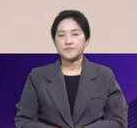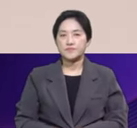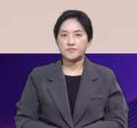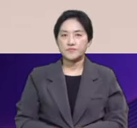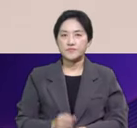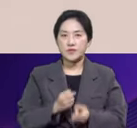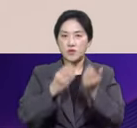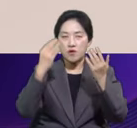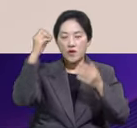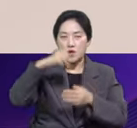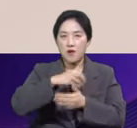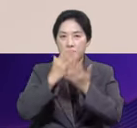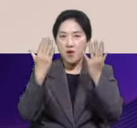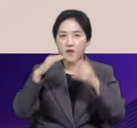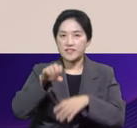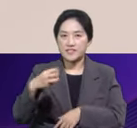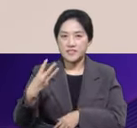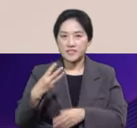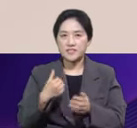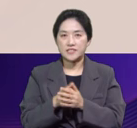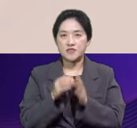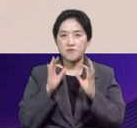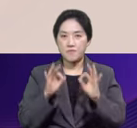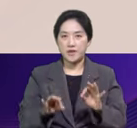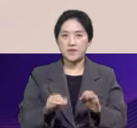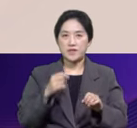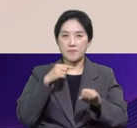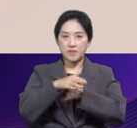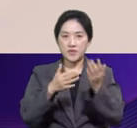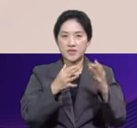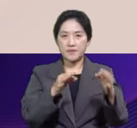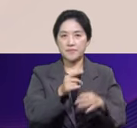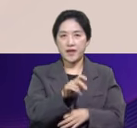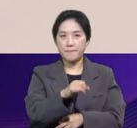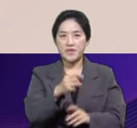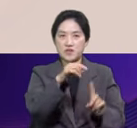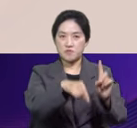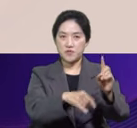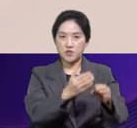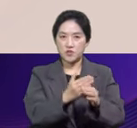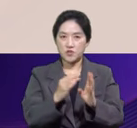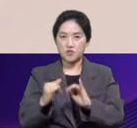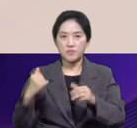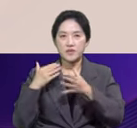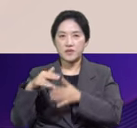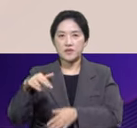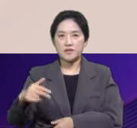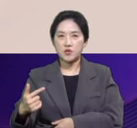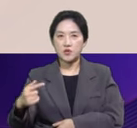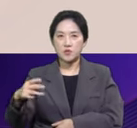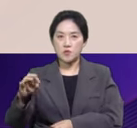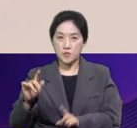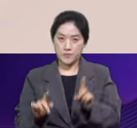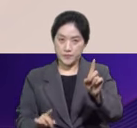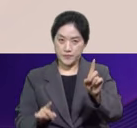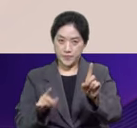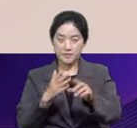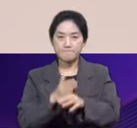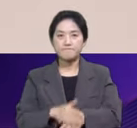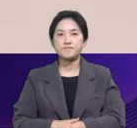경기 광명 을 지역 보시죠. 민주당 김남희 후보 선두를 달리고 있고 국민의힘 전동석 후보 뒤따르고 있습니다.